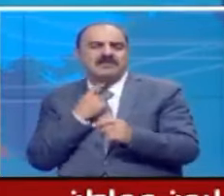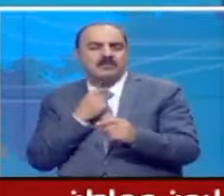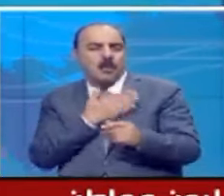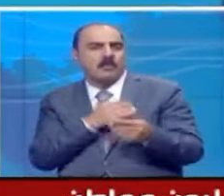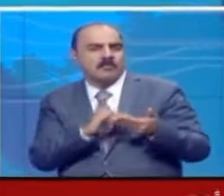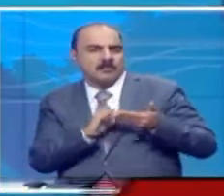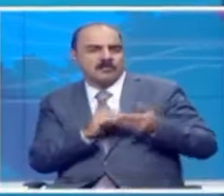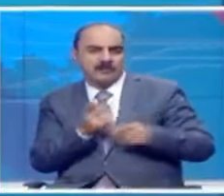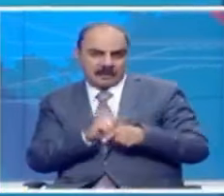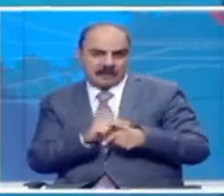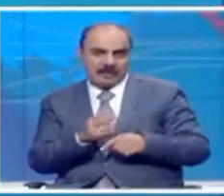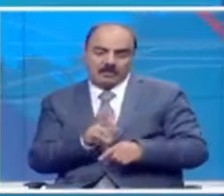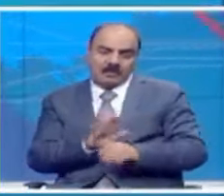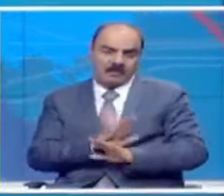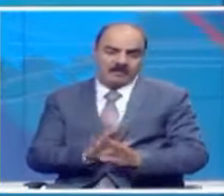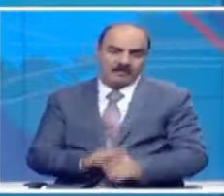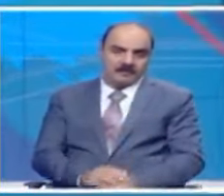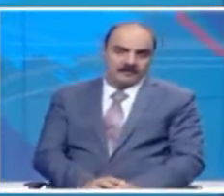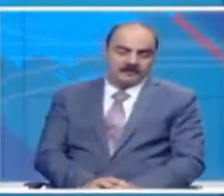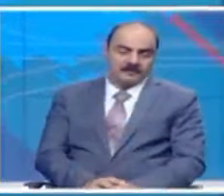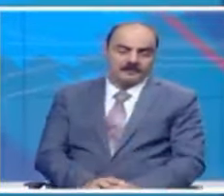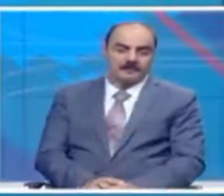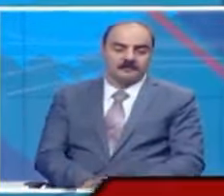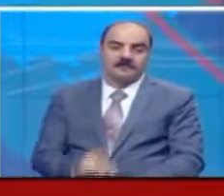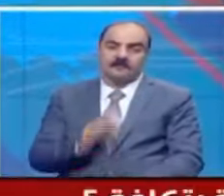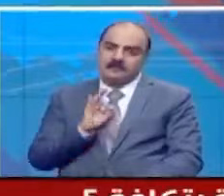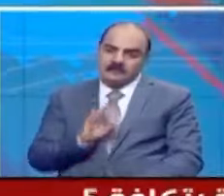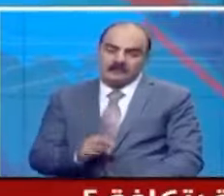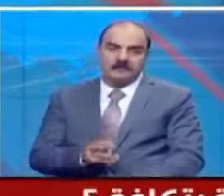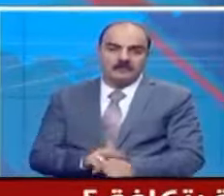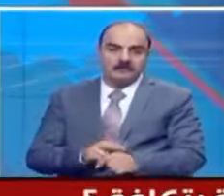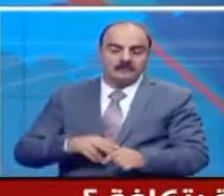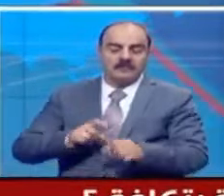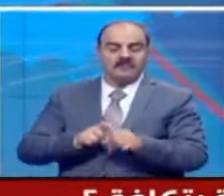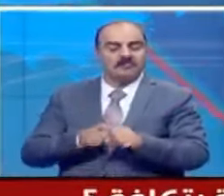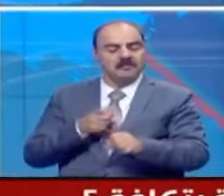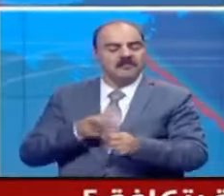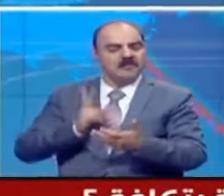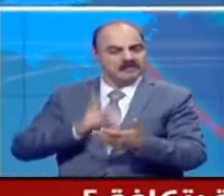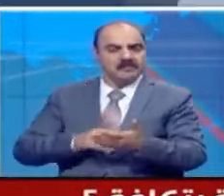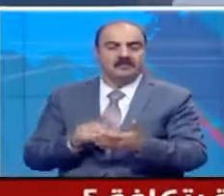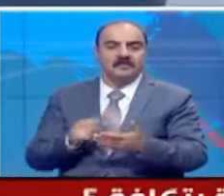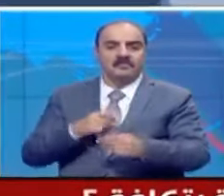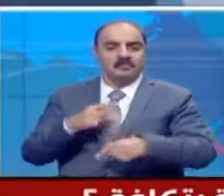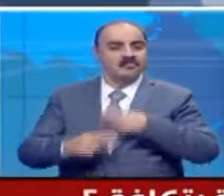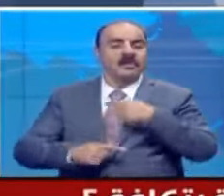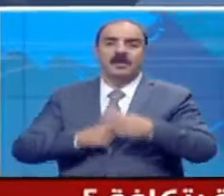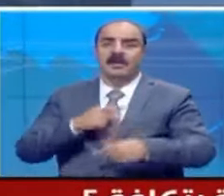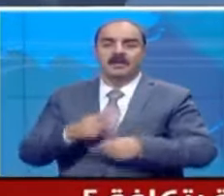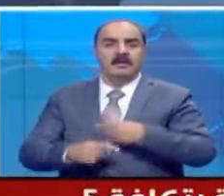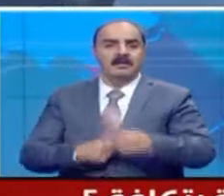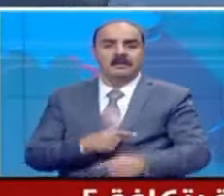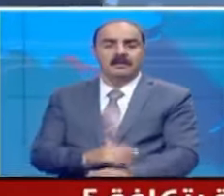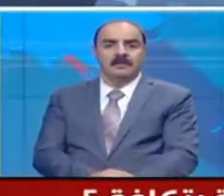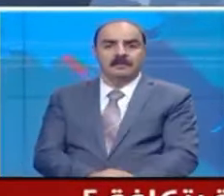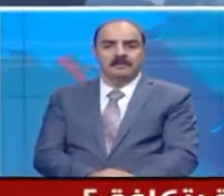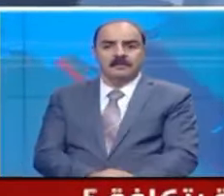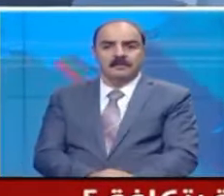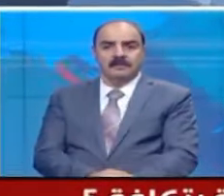في هذه الظروف؟ يعني أنا في تصوري لابد أن يكون هناك قرارات مستمرة